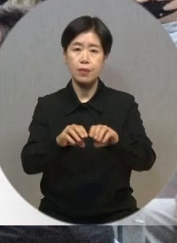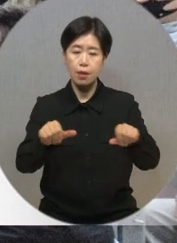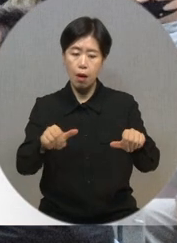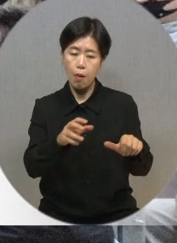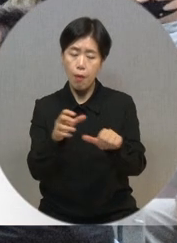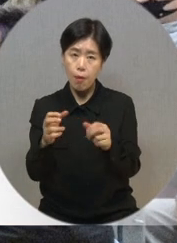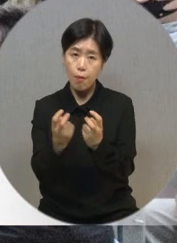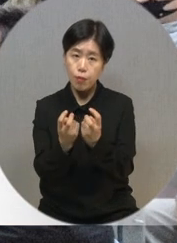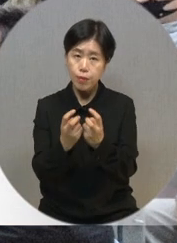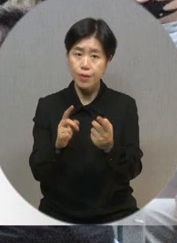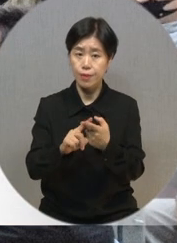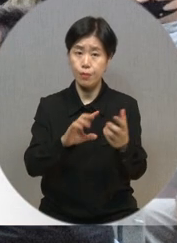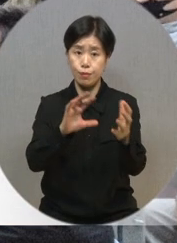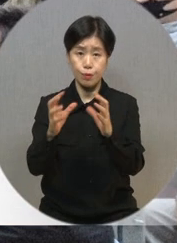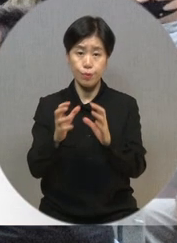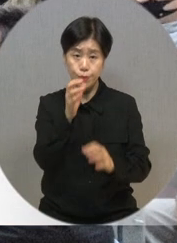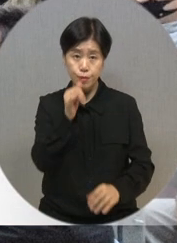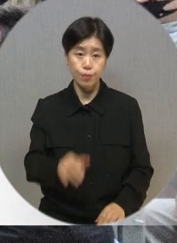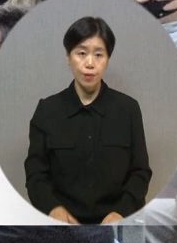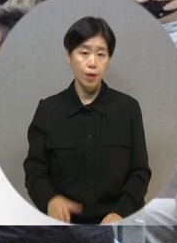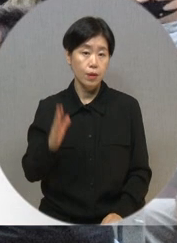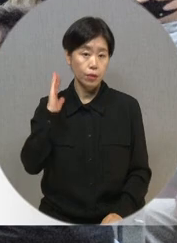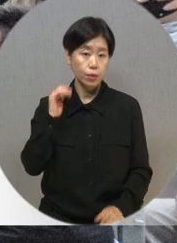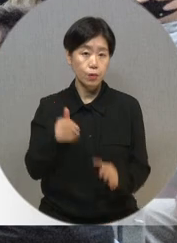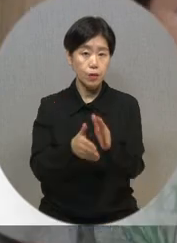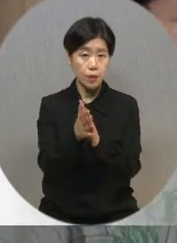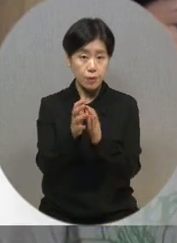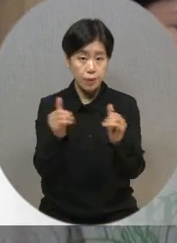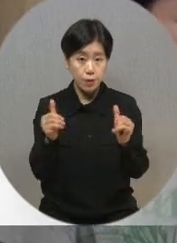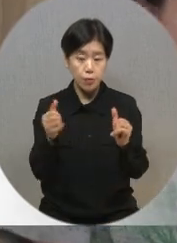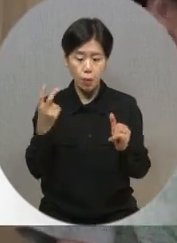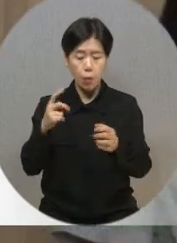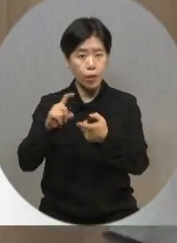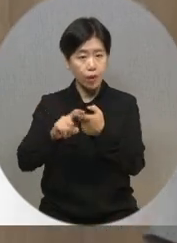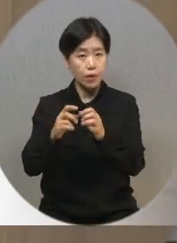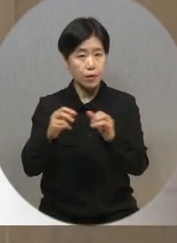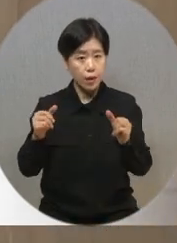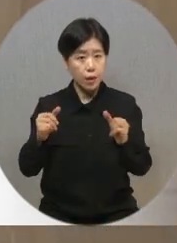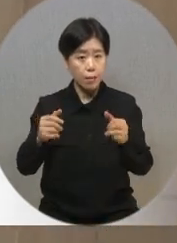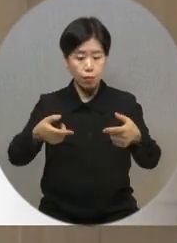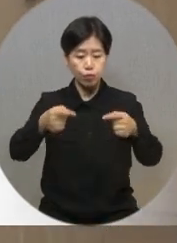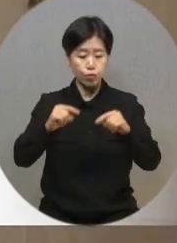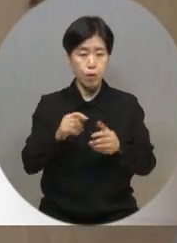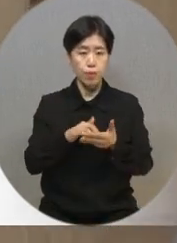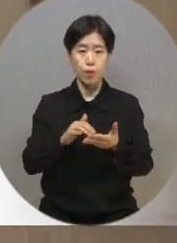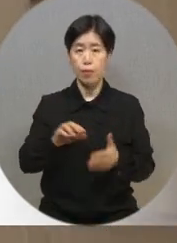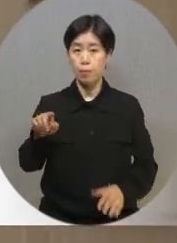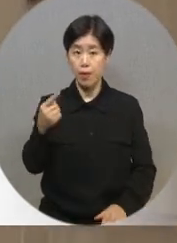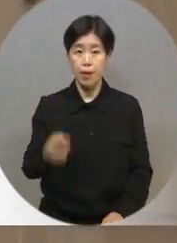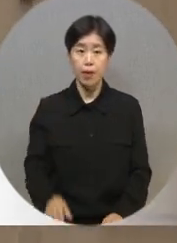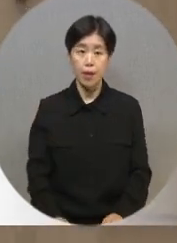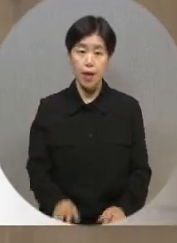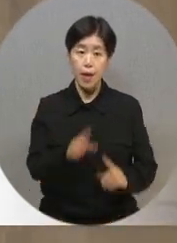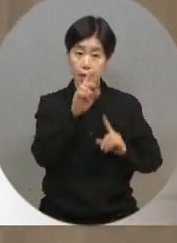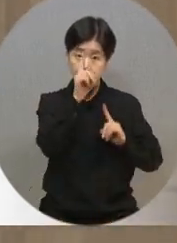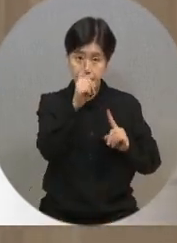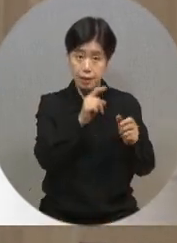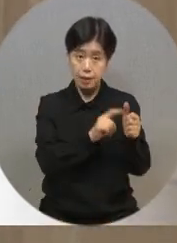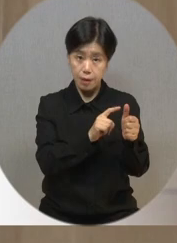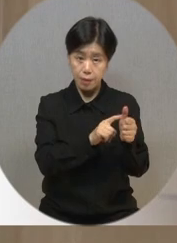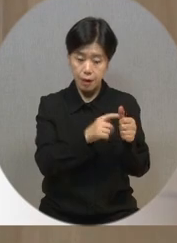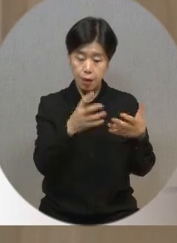방안입니다. 의정부 시민들과 관계자 100여 명이 참석했습니다. 이영봉 경기도의원이 자장을 맡고